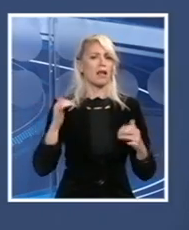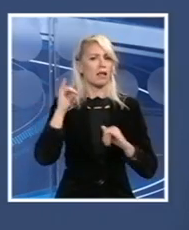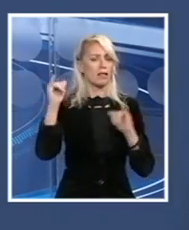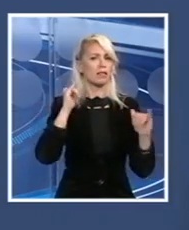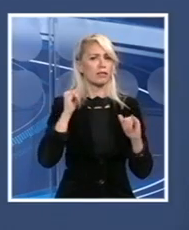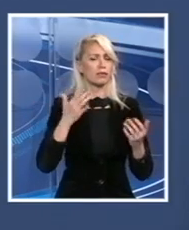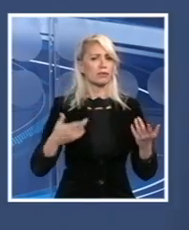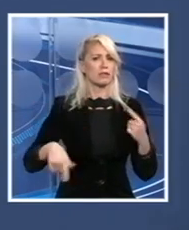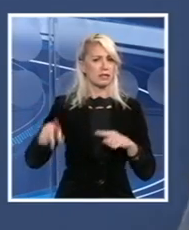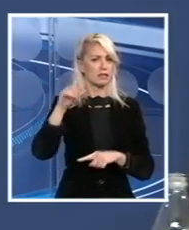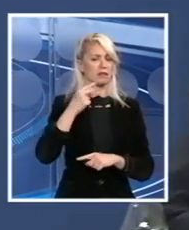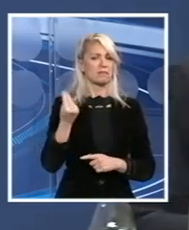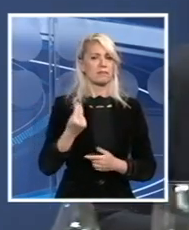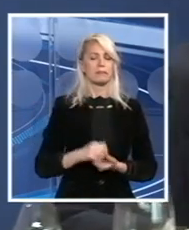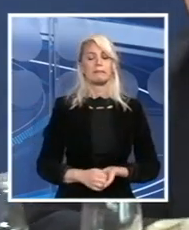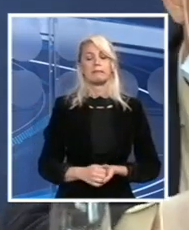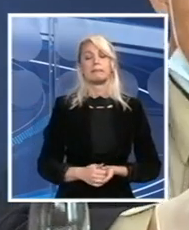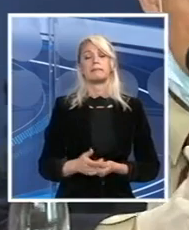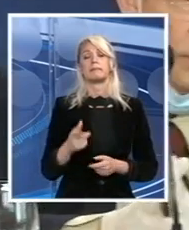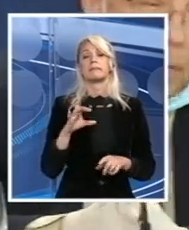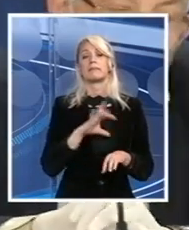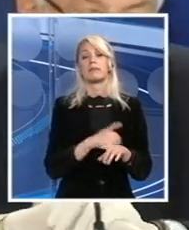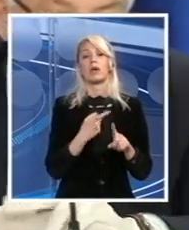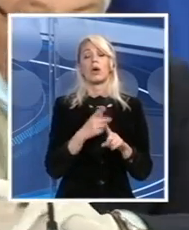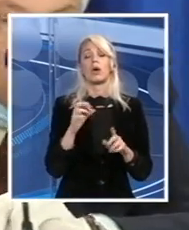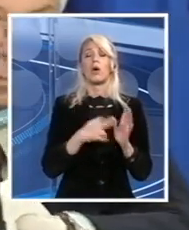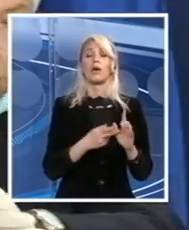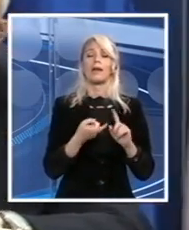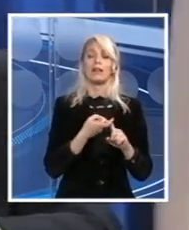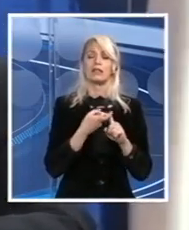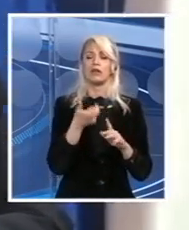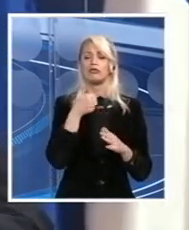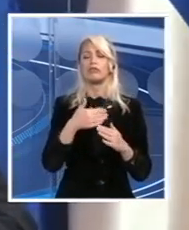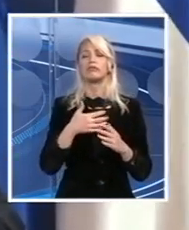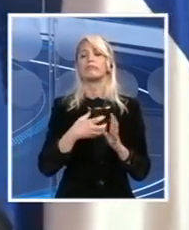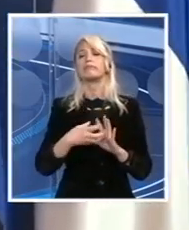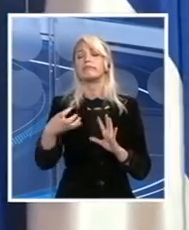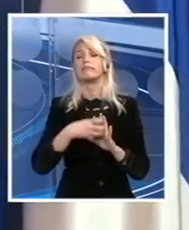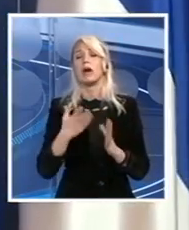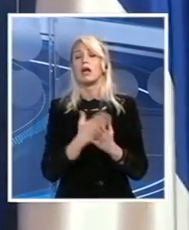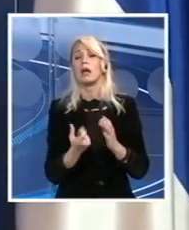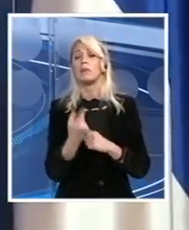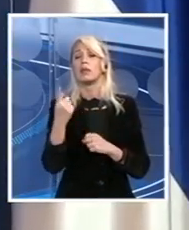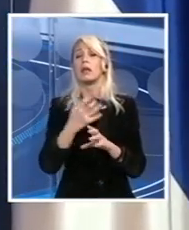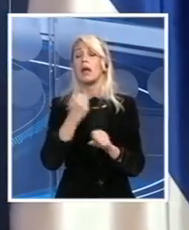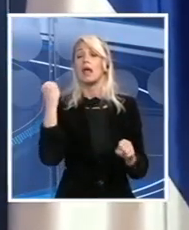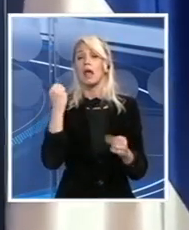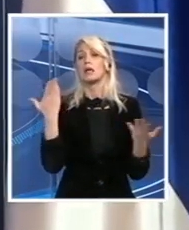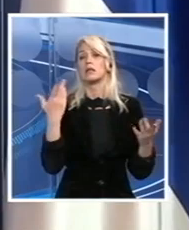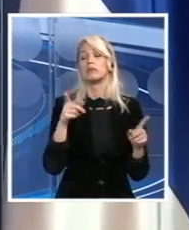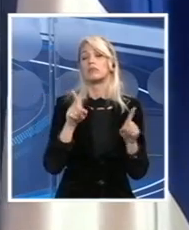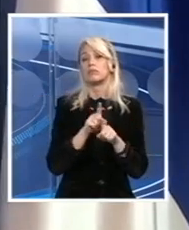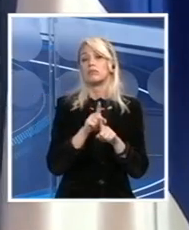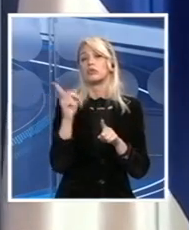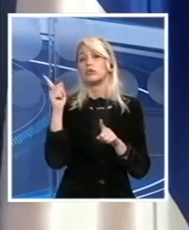Što se tiče šta će se dešavati, pa pratit ćemo ono što se dešava na južnoj